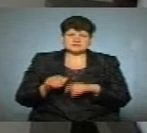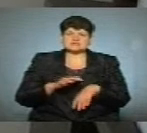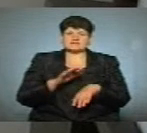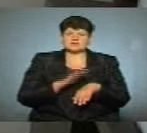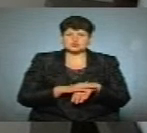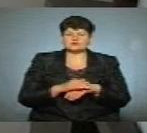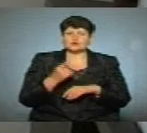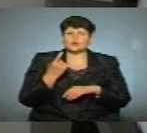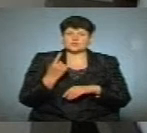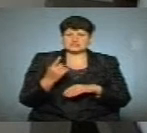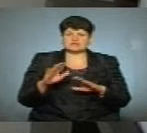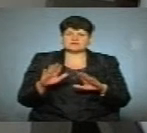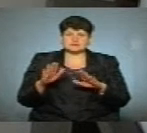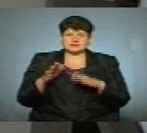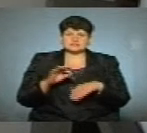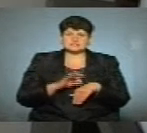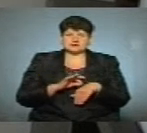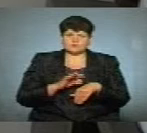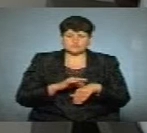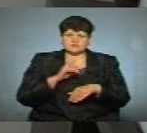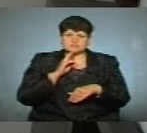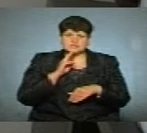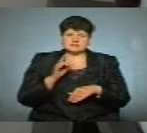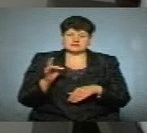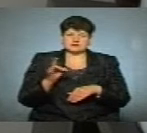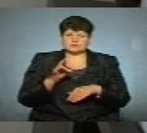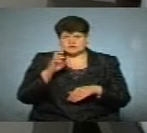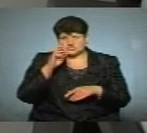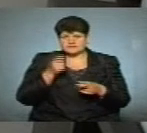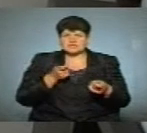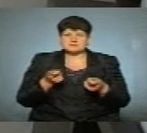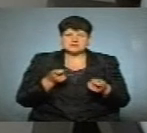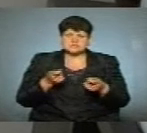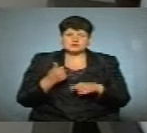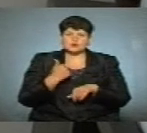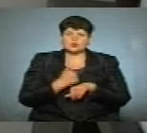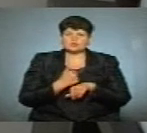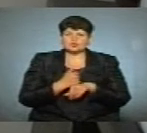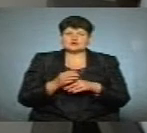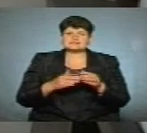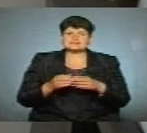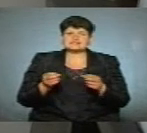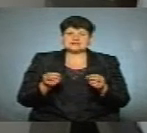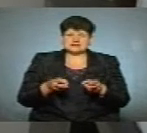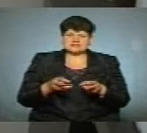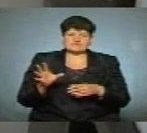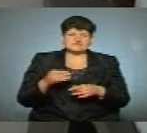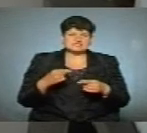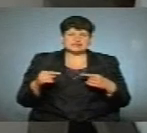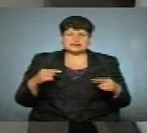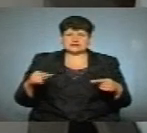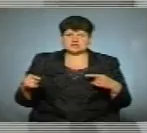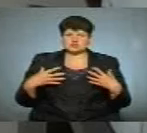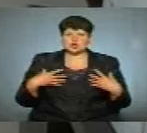Зафіксовано лише один випадок захворюваності в Кременецькій районній державній адміністрації головного спеціаліста. Всі інші